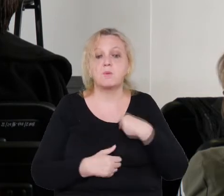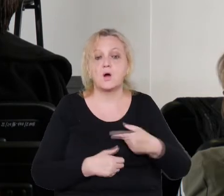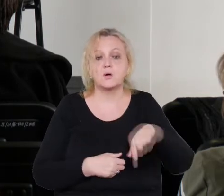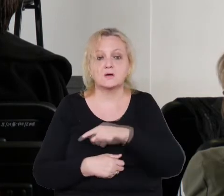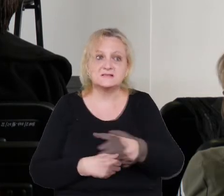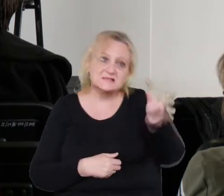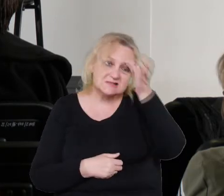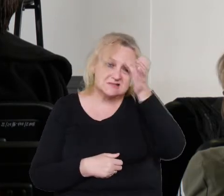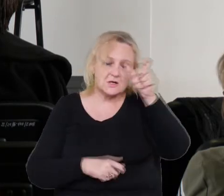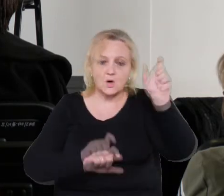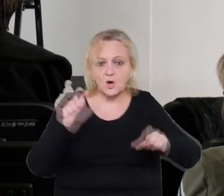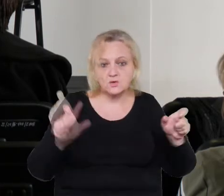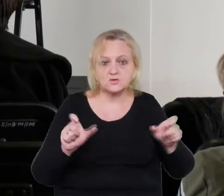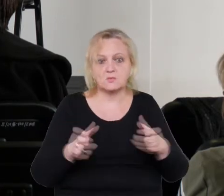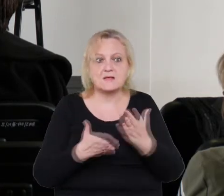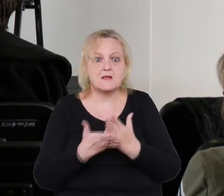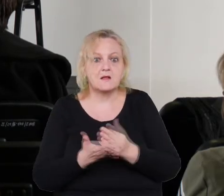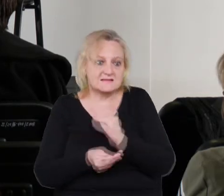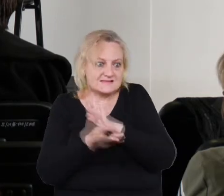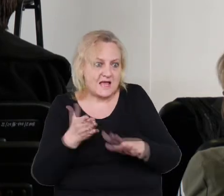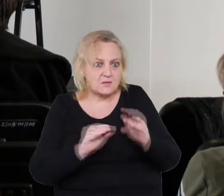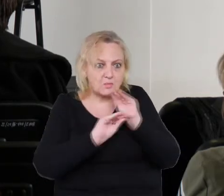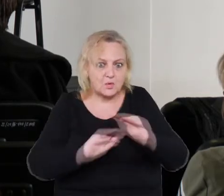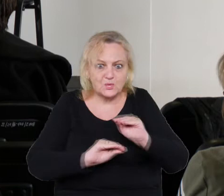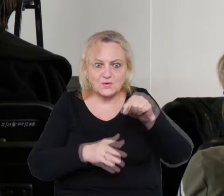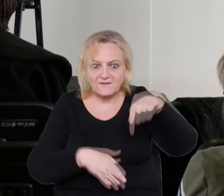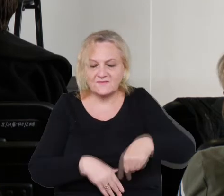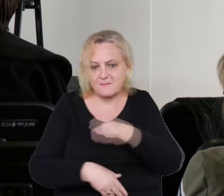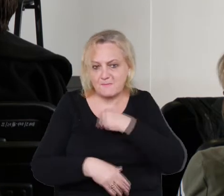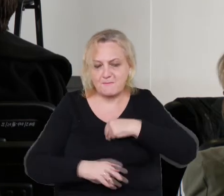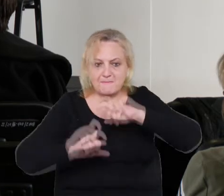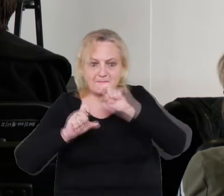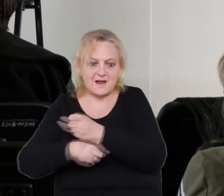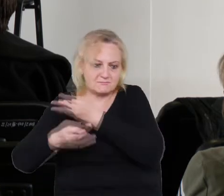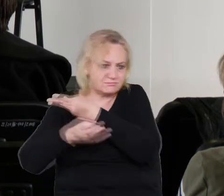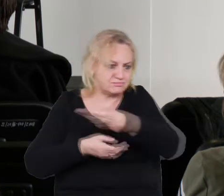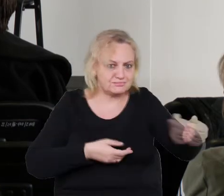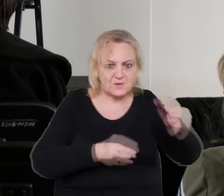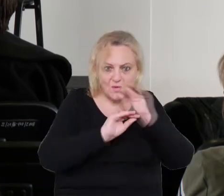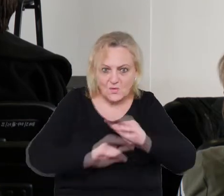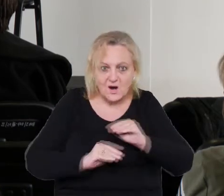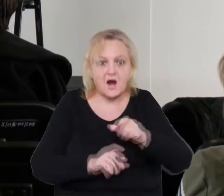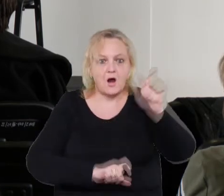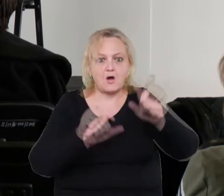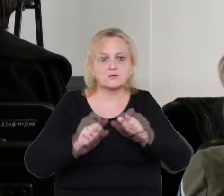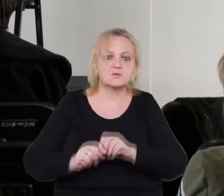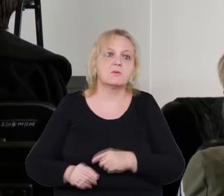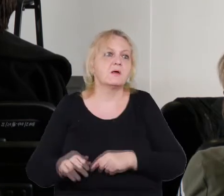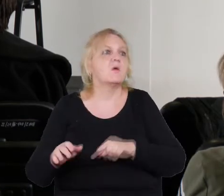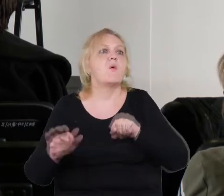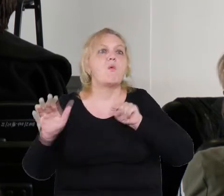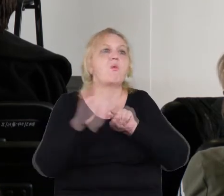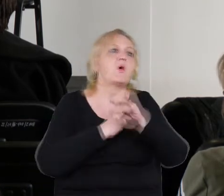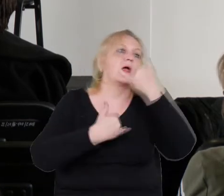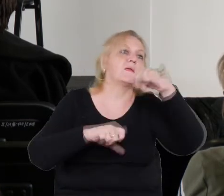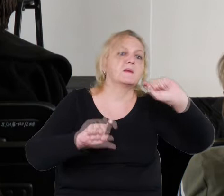bardzo uzdolniona osoby są wykształcone za darmo w takim sensie że państwo ponosi koszta naszej edukacji a następnie to osoby wyjeżdżają i są